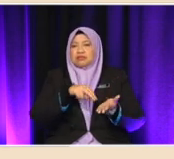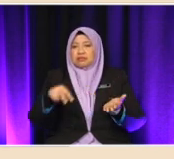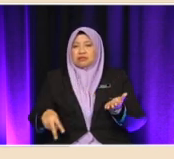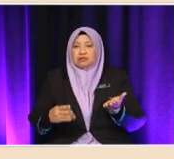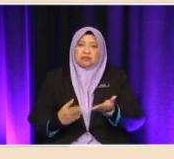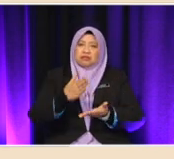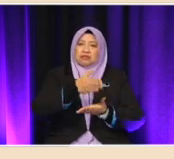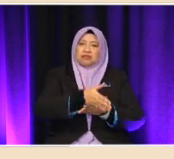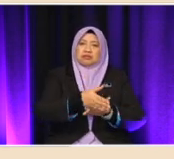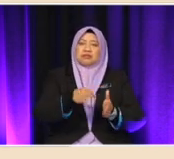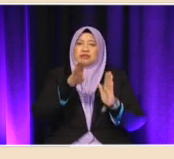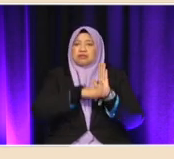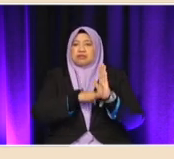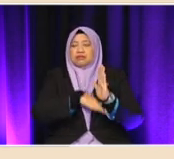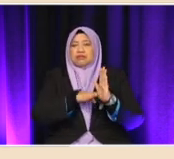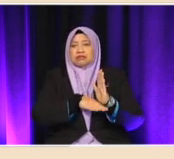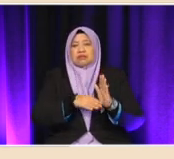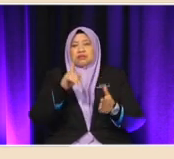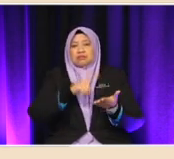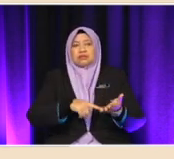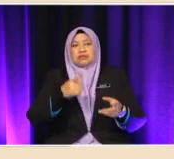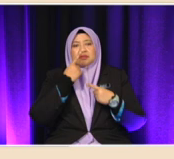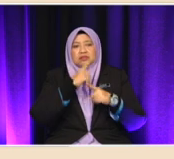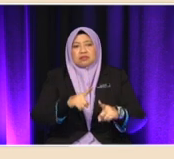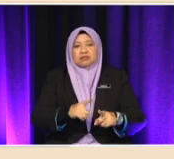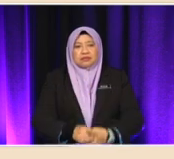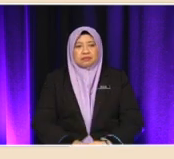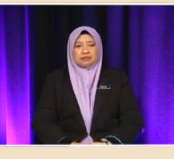dan quantity berkurang oke apa jawabannya